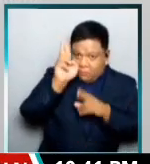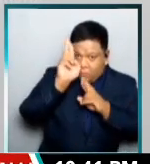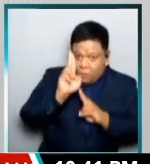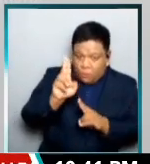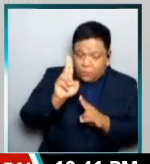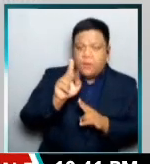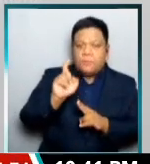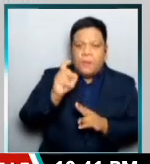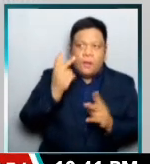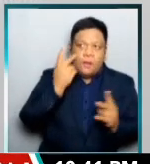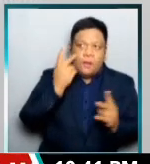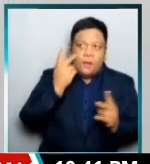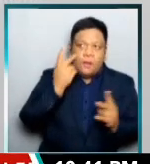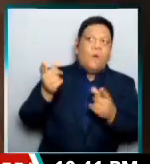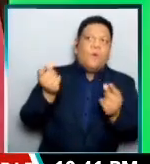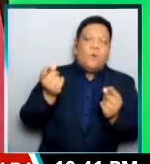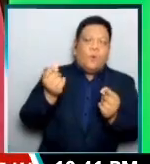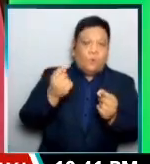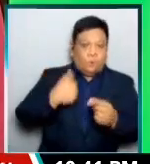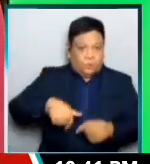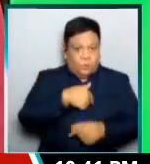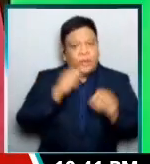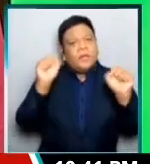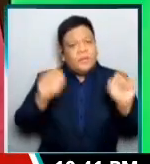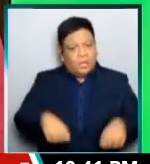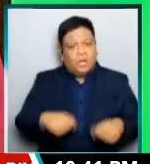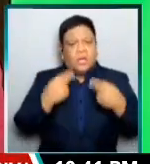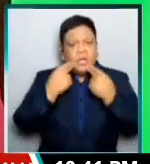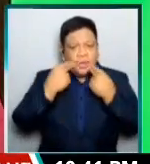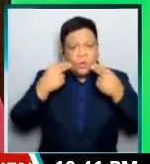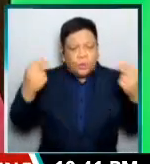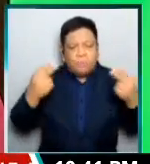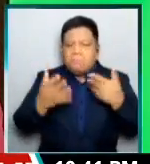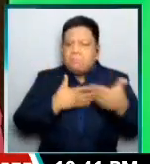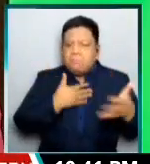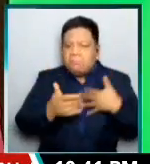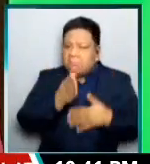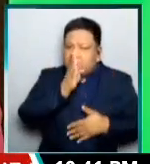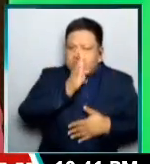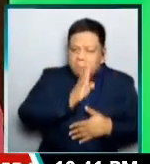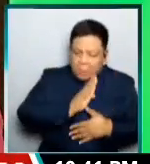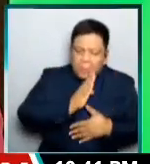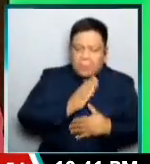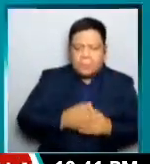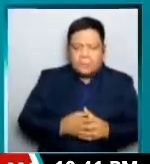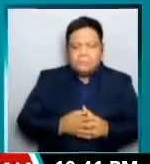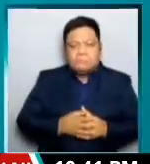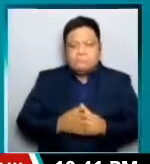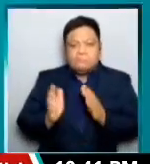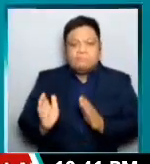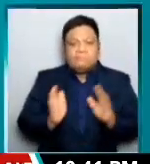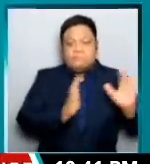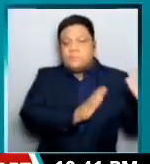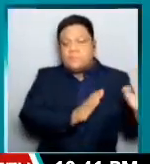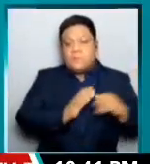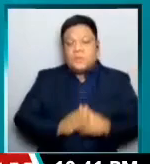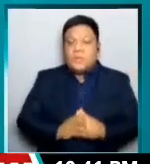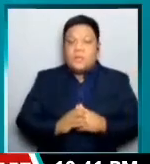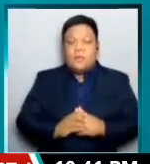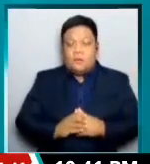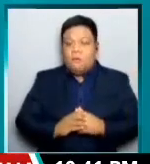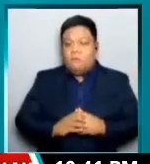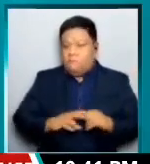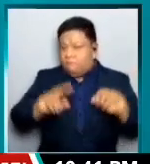bayani kahit sa munting paraan. Hinimok ni Vice President Lenny Robredo ang mga Pilipino na isabuhay ang